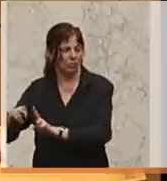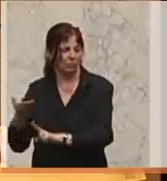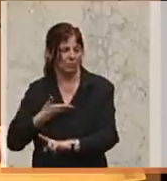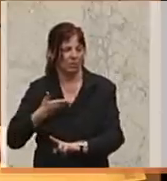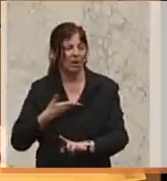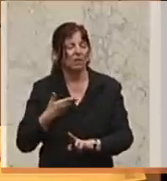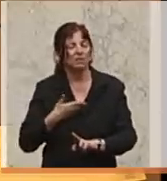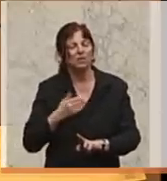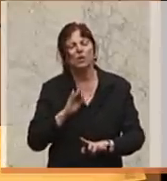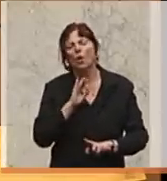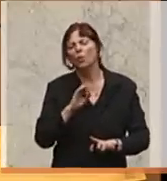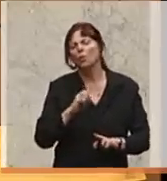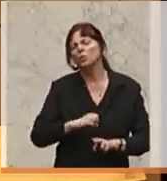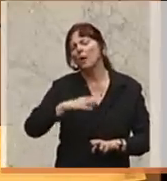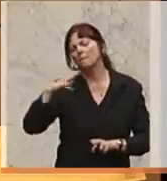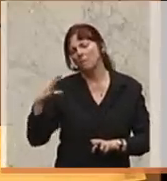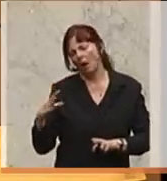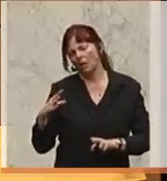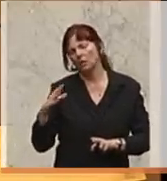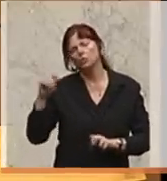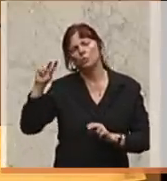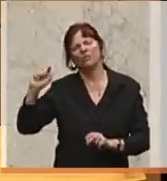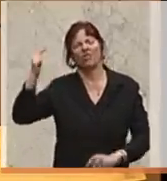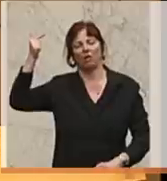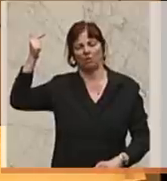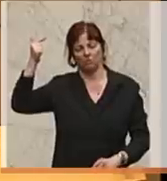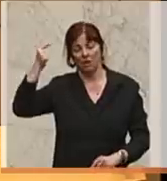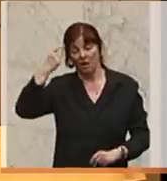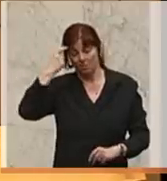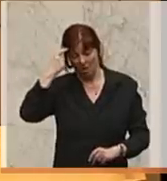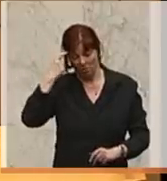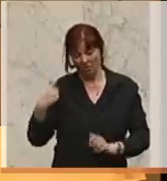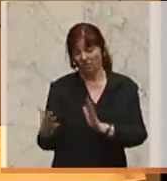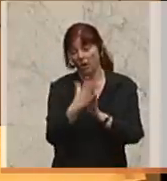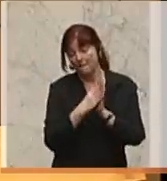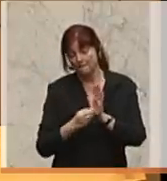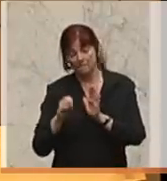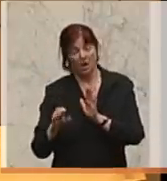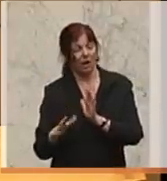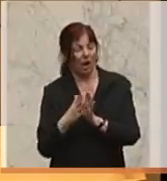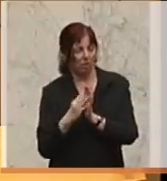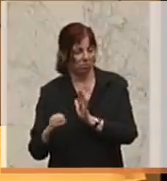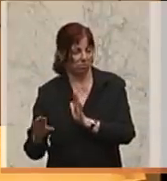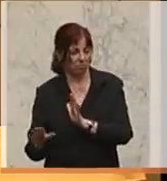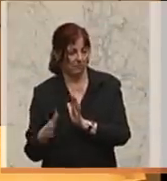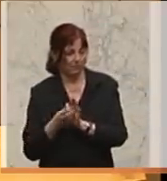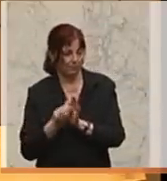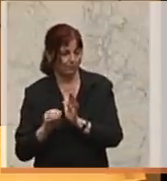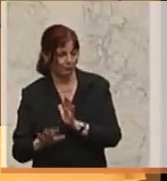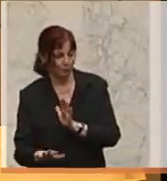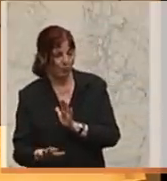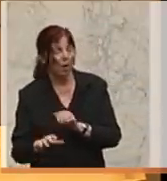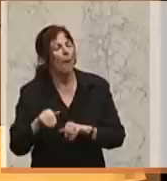Quadrat. Das ist das Plagiat schlechthin. Zur Ehrenrettung muss ich allerdings sagen, dass